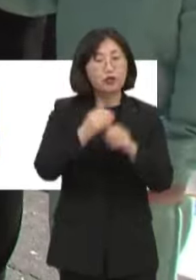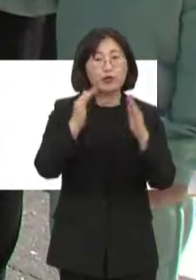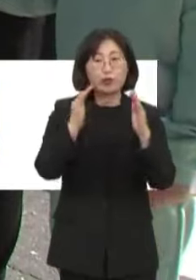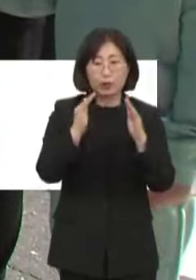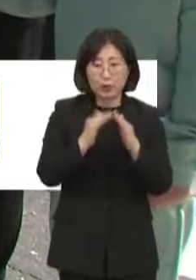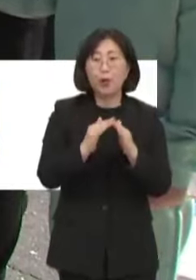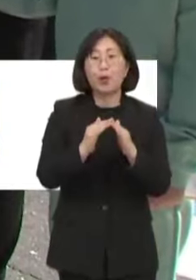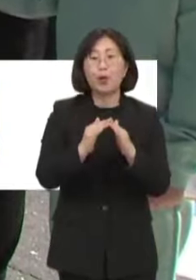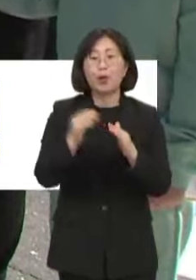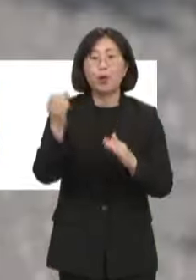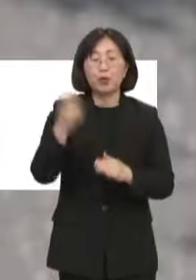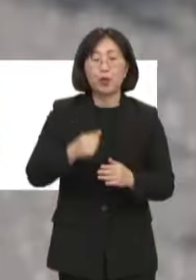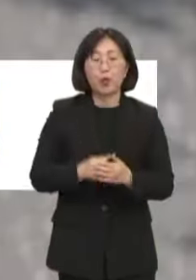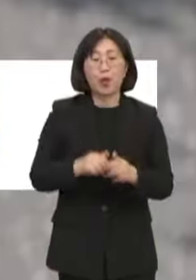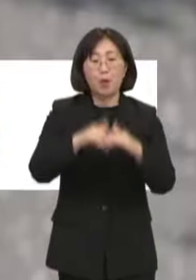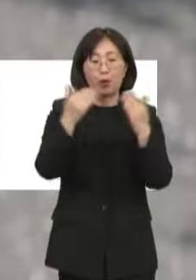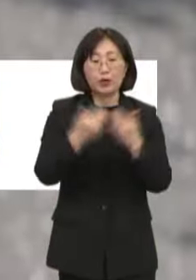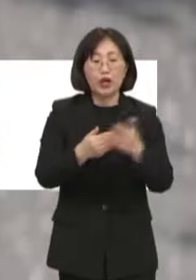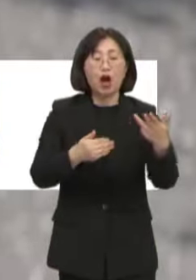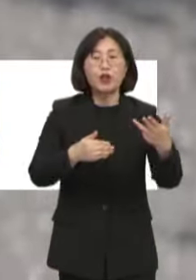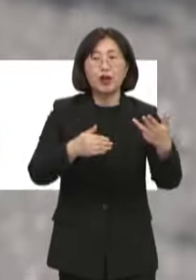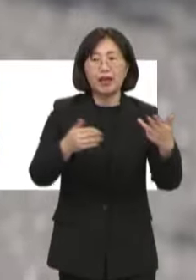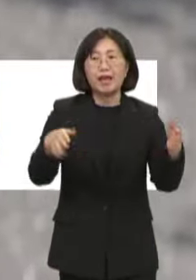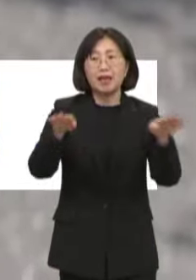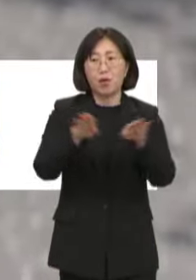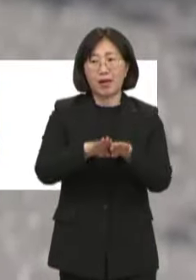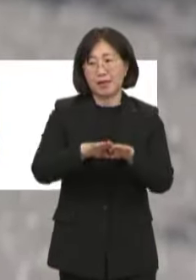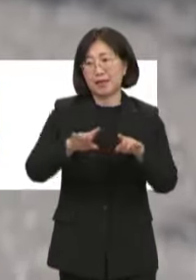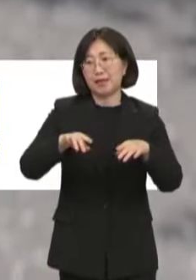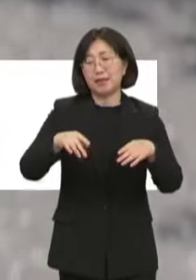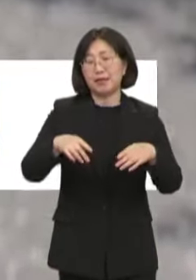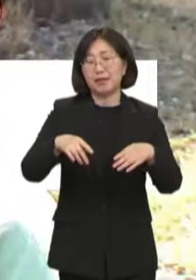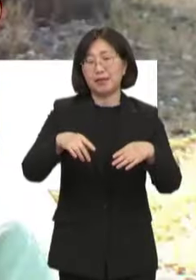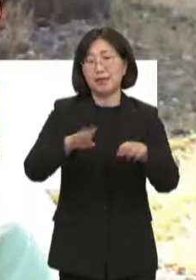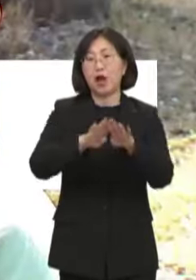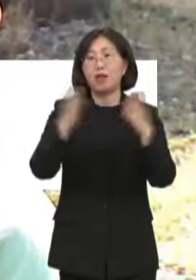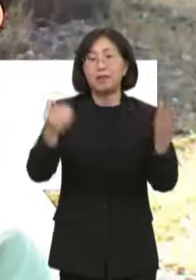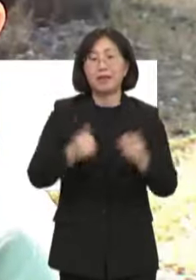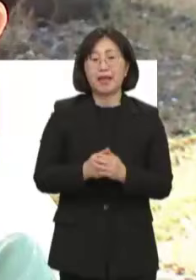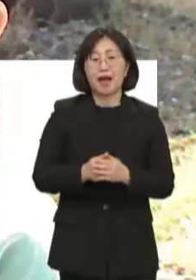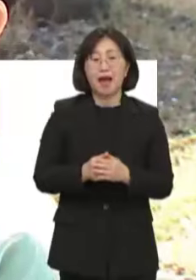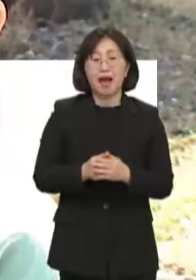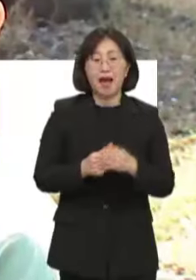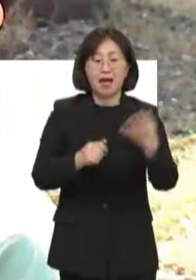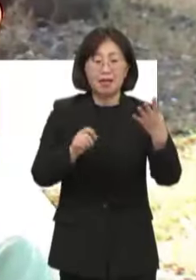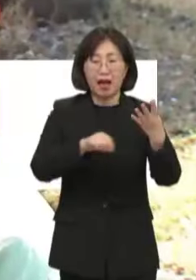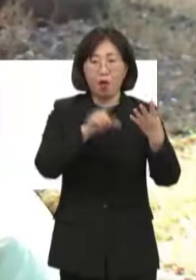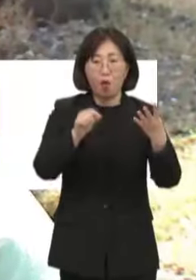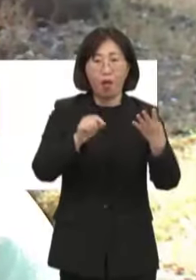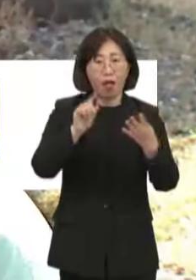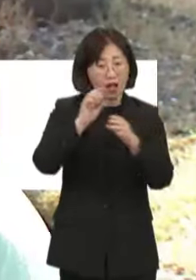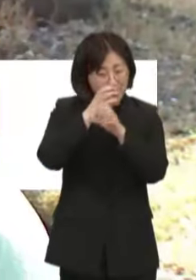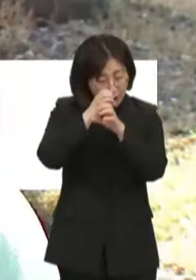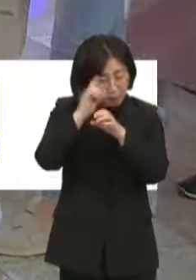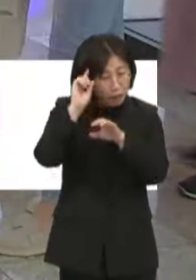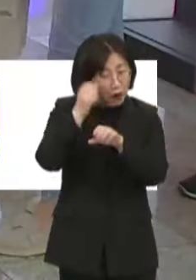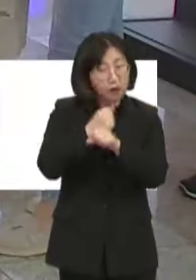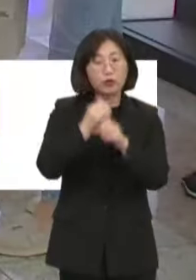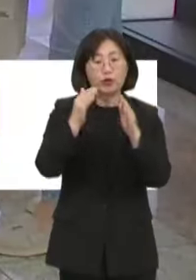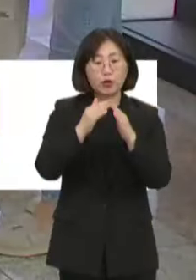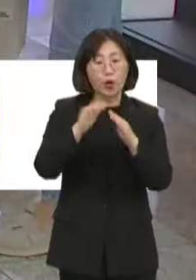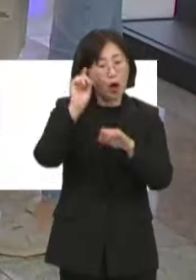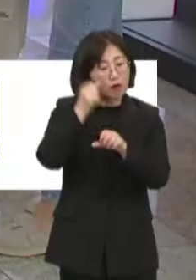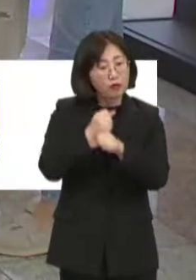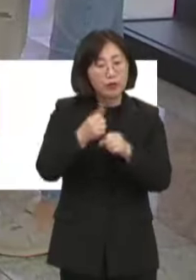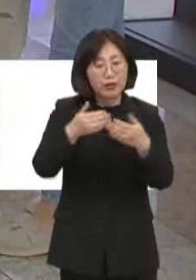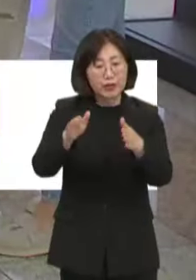하이테크 연구소를 포함해 모두 8개 기관이 참여합니다. 다음 달 천문연구원을 시작으로 현직 연구원들의 연구실